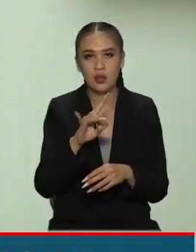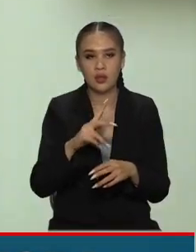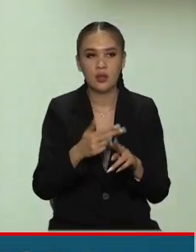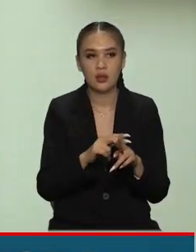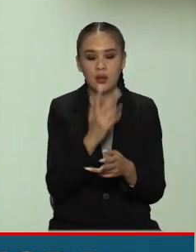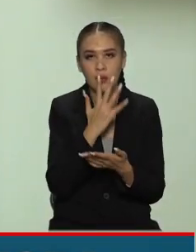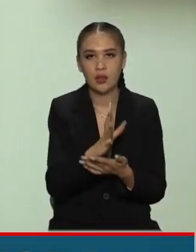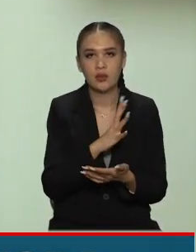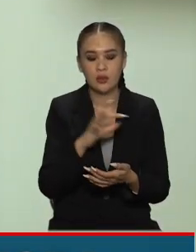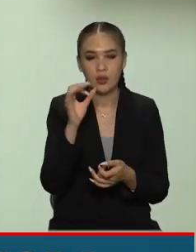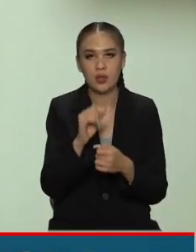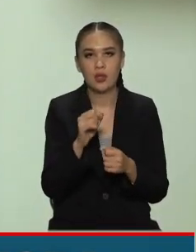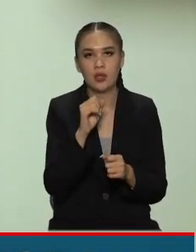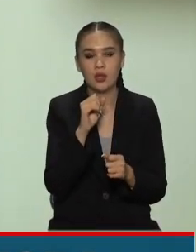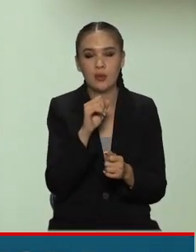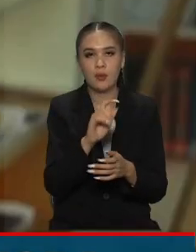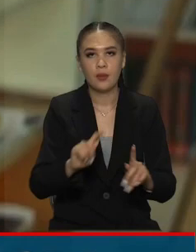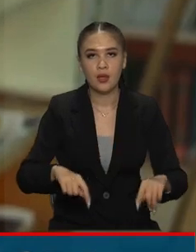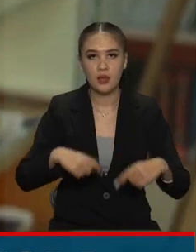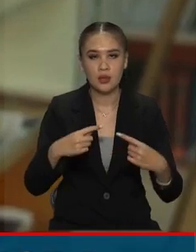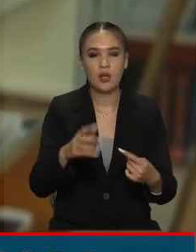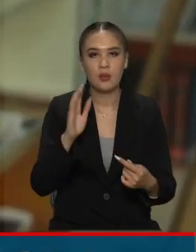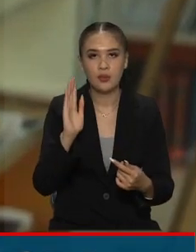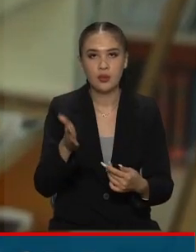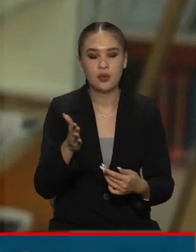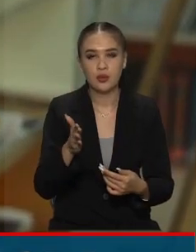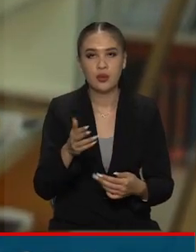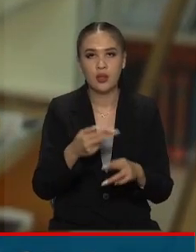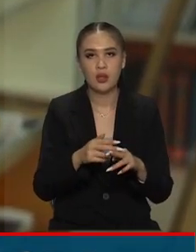бюст великого просветителя передадут в дар дому-музея Ахмета